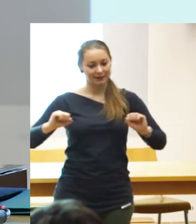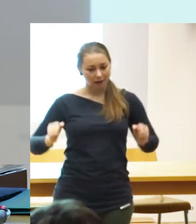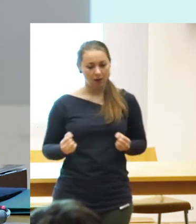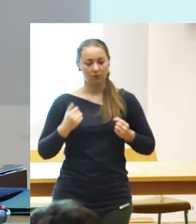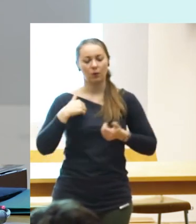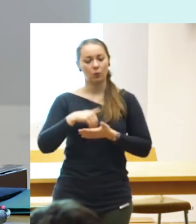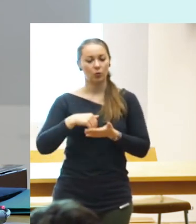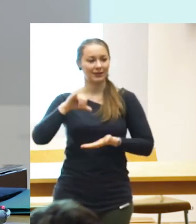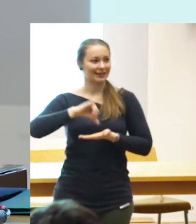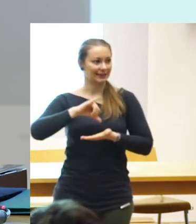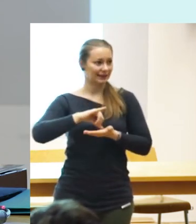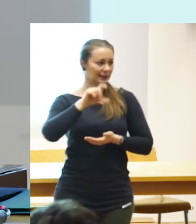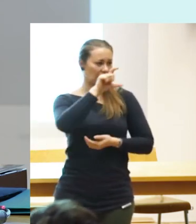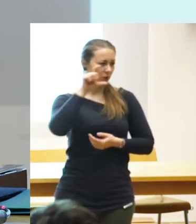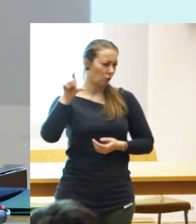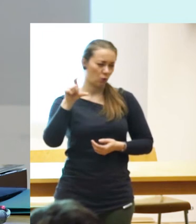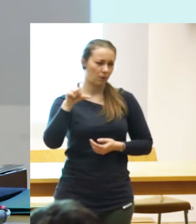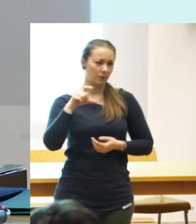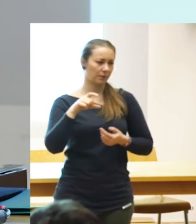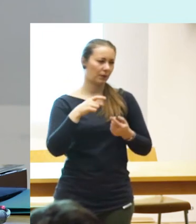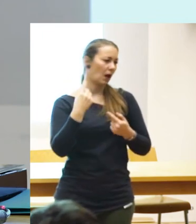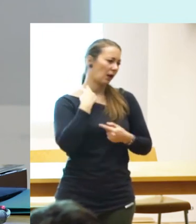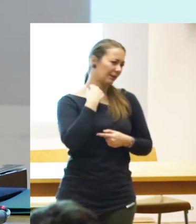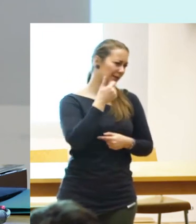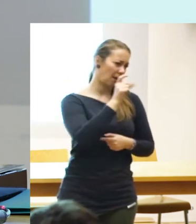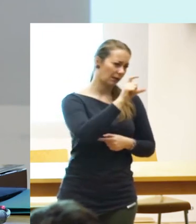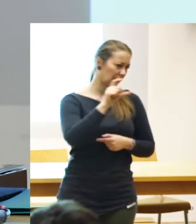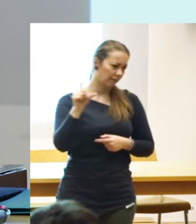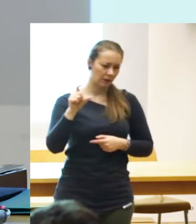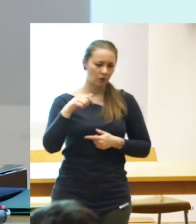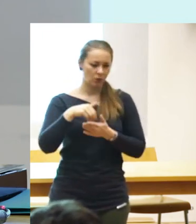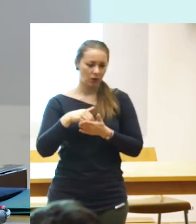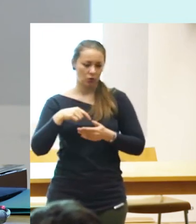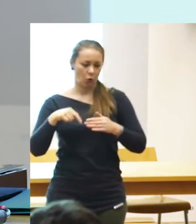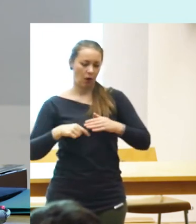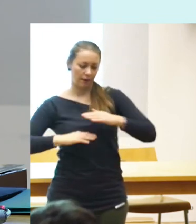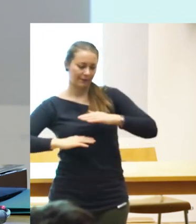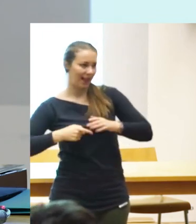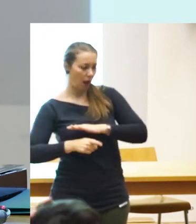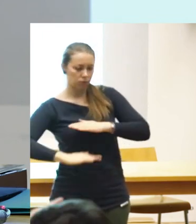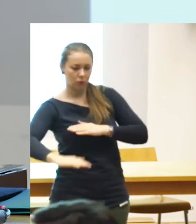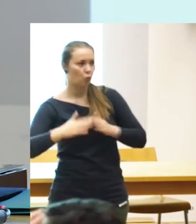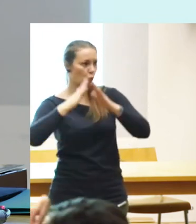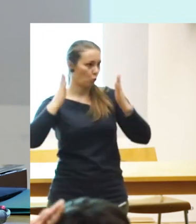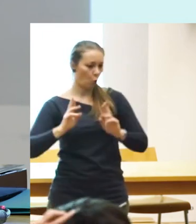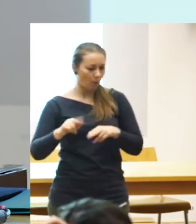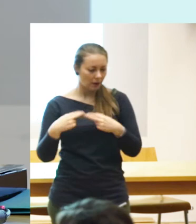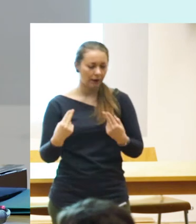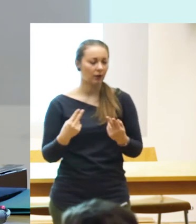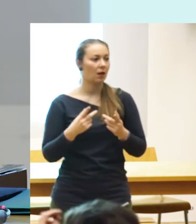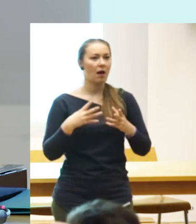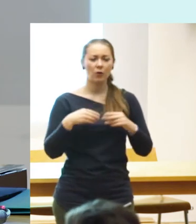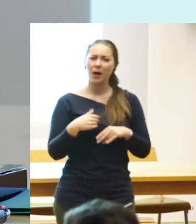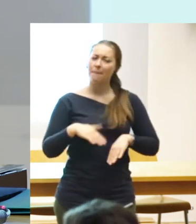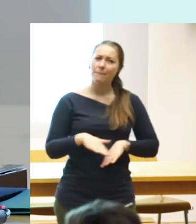centrum Bašulka Kitchen Brno v suterénu Domu umění. Já mám pocit, že celou dobu se